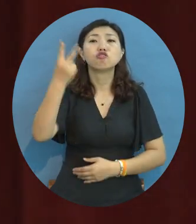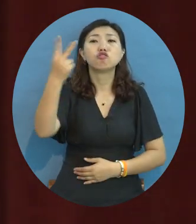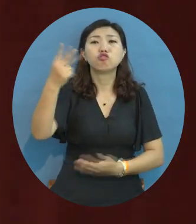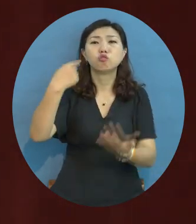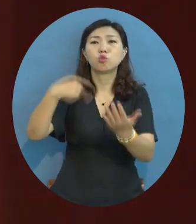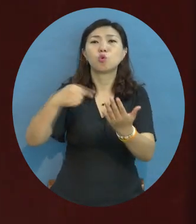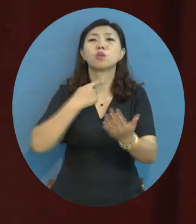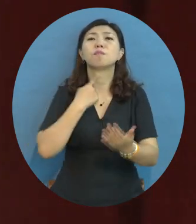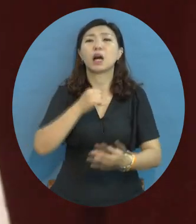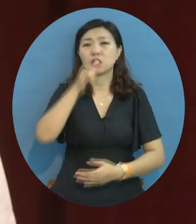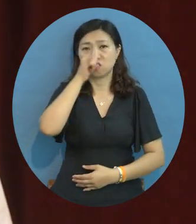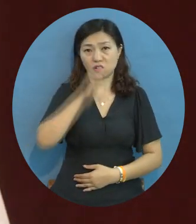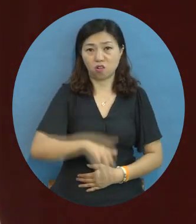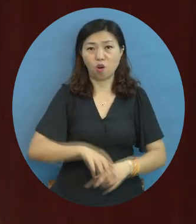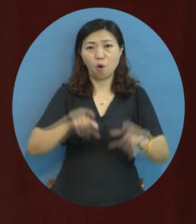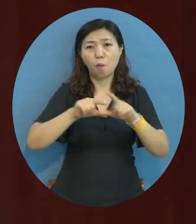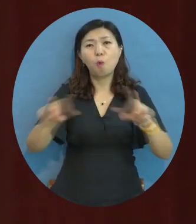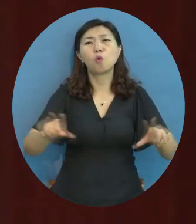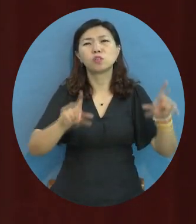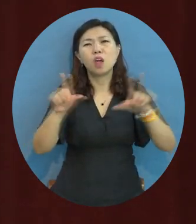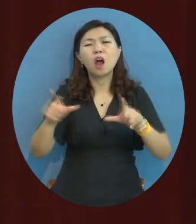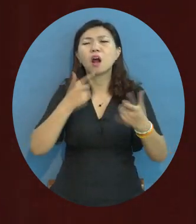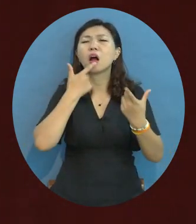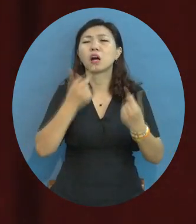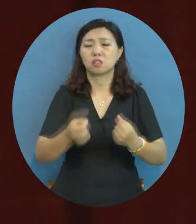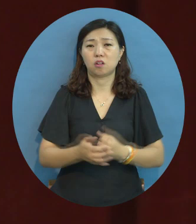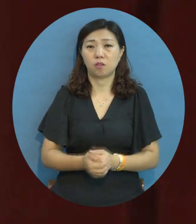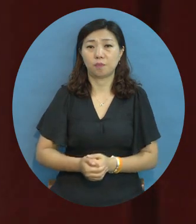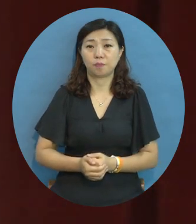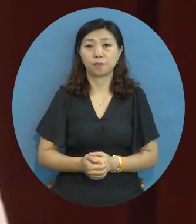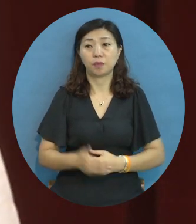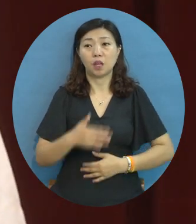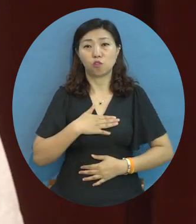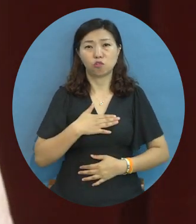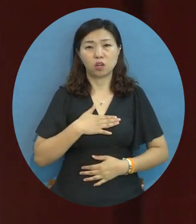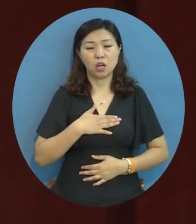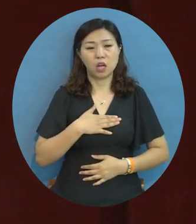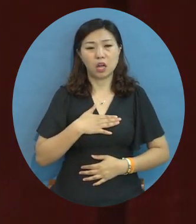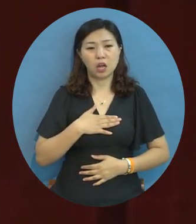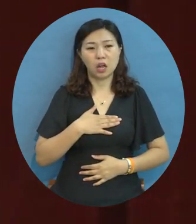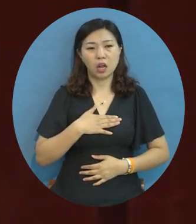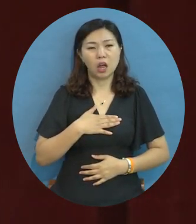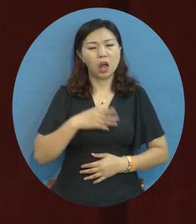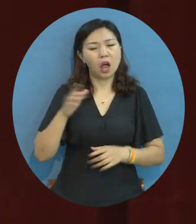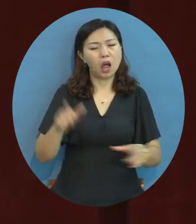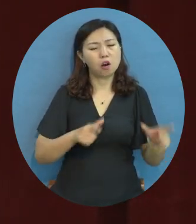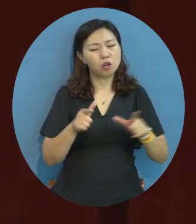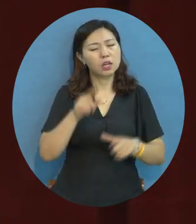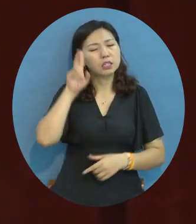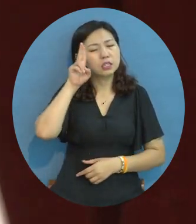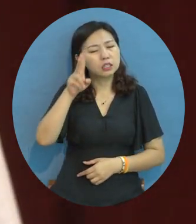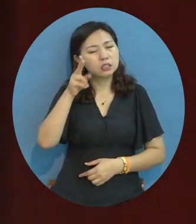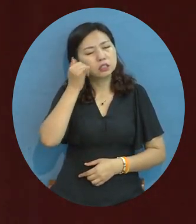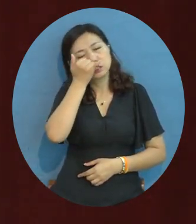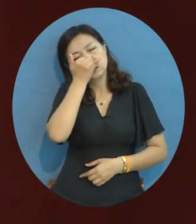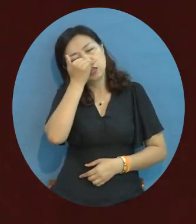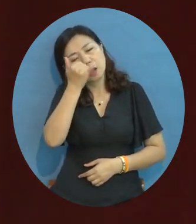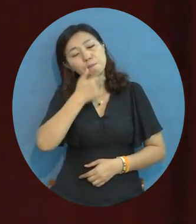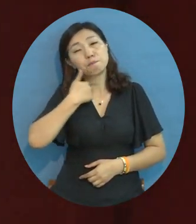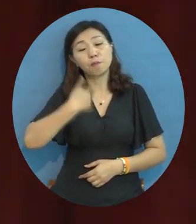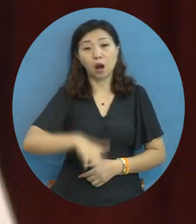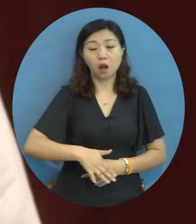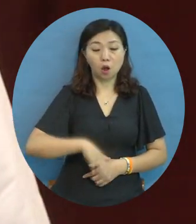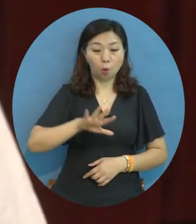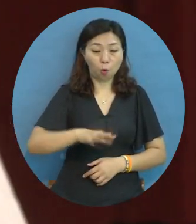일상적으로. 그 스님도 지금도 매일 한 방에 이틀 자는 경우가 거의 없어요. 오늘은 여기 와서 여기